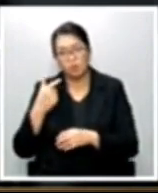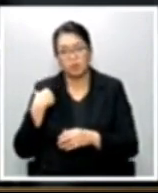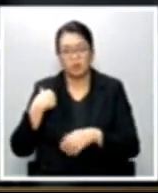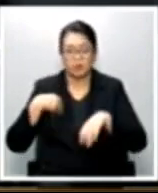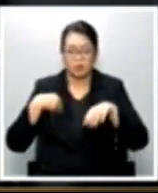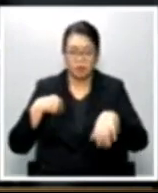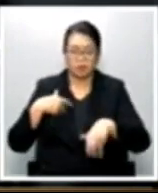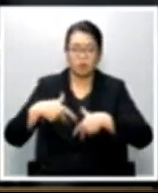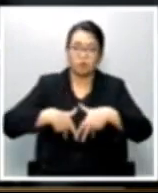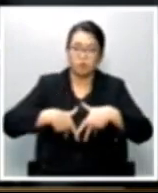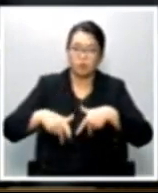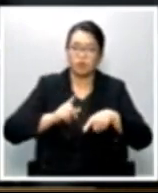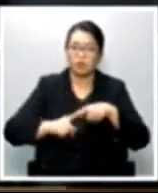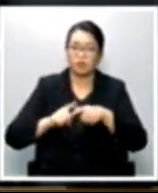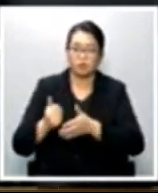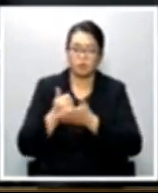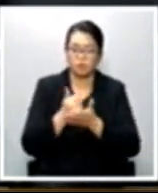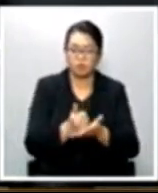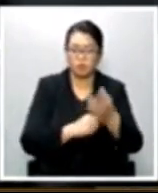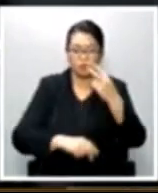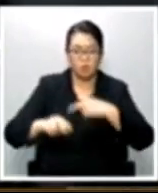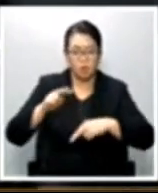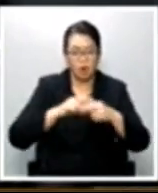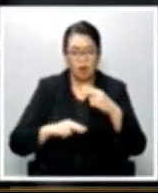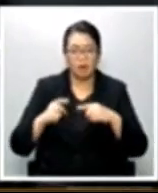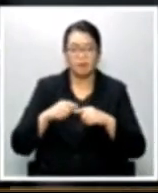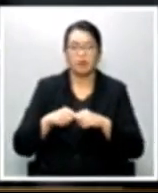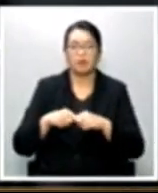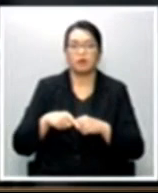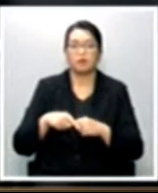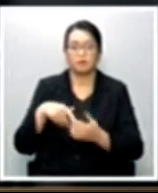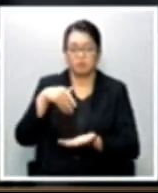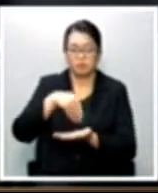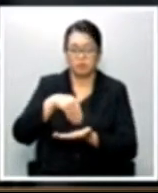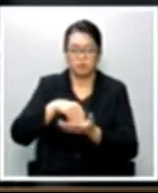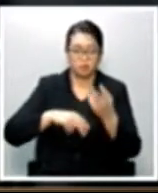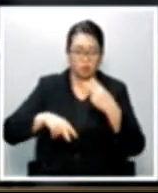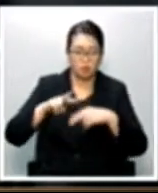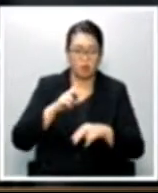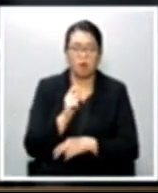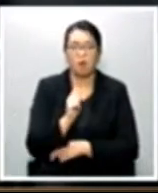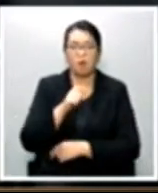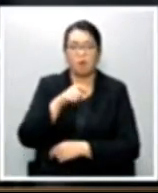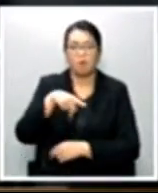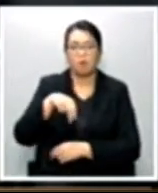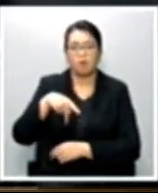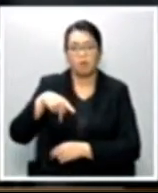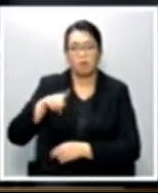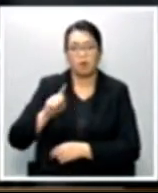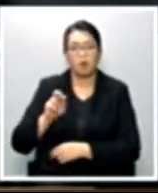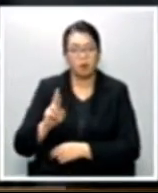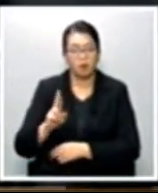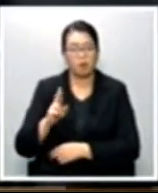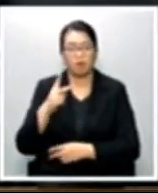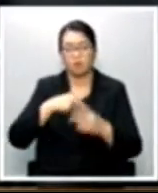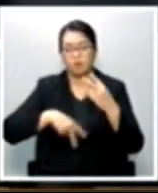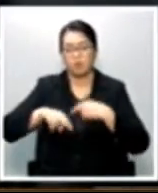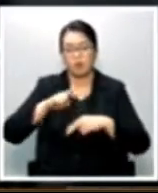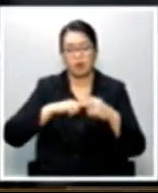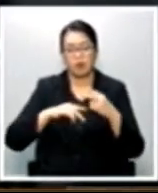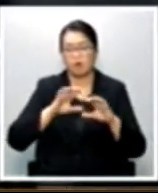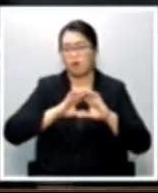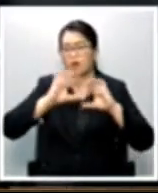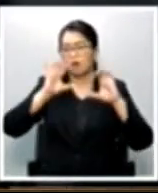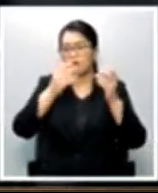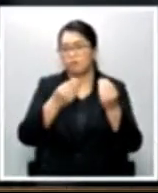ามีงานชุมชนหรืองานกุศลต่างๆก็ดีซึ่งพี่น้องอปปรพวกนี้ไม่เคยได้รับค่าตอบแทนจากหน่วยงาน